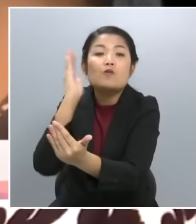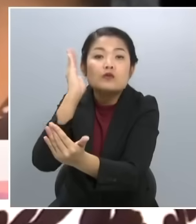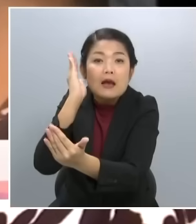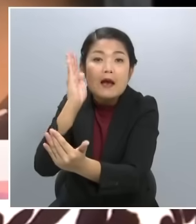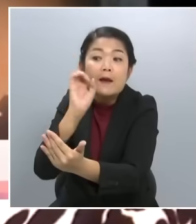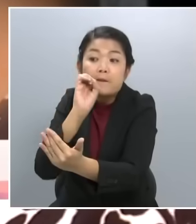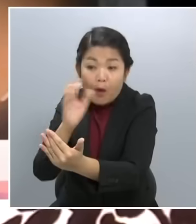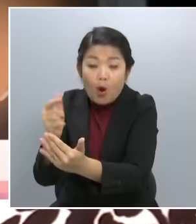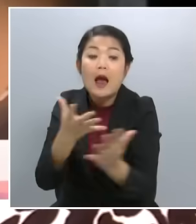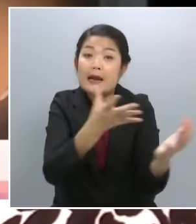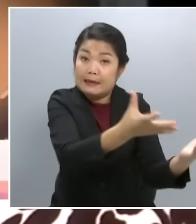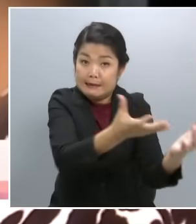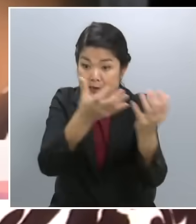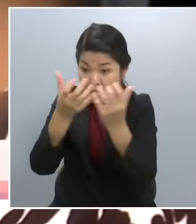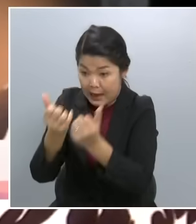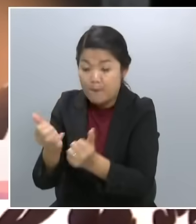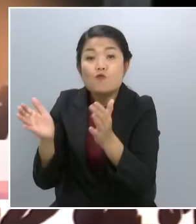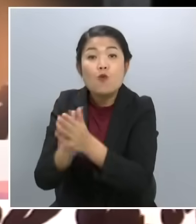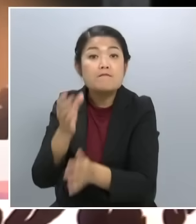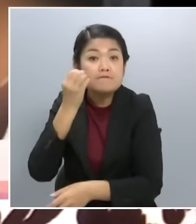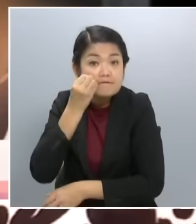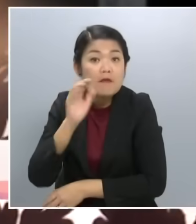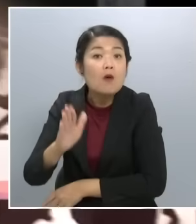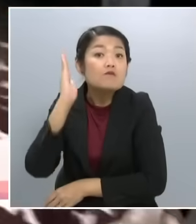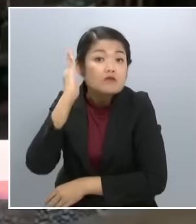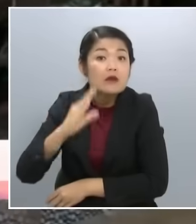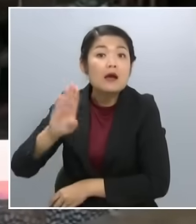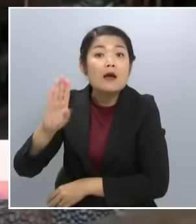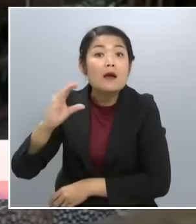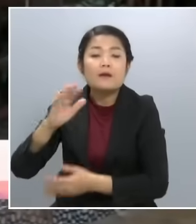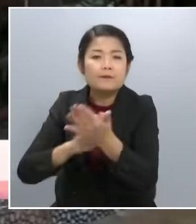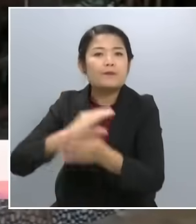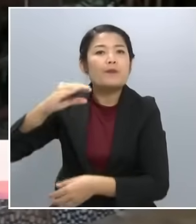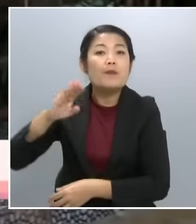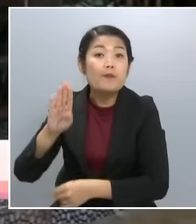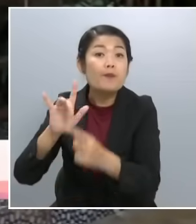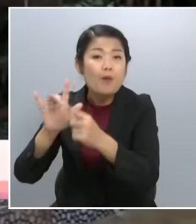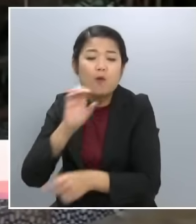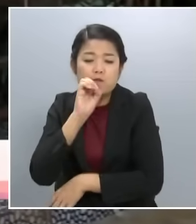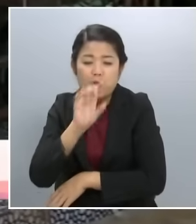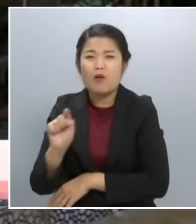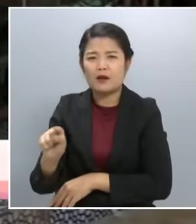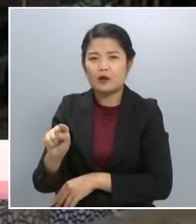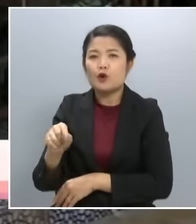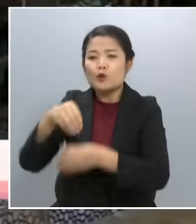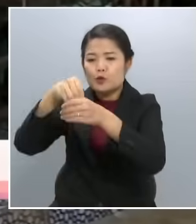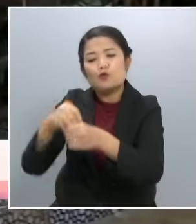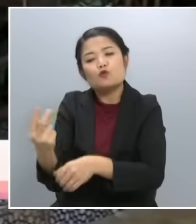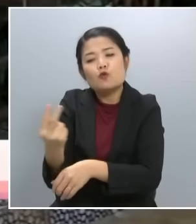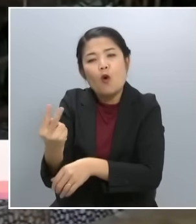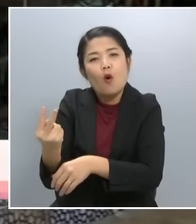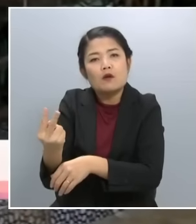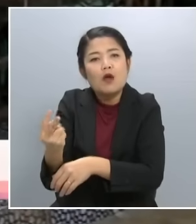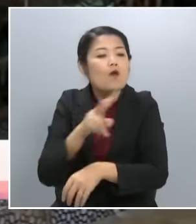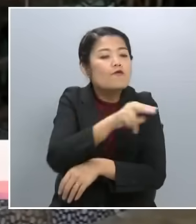เนี่ยไปรับกลับมาอยู่ที่บ้านด้วยพร้อมกับสัญญาว่าถ้าอยู่ด้วยกันแล้วจะตัดขาดจากแฟนเก่าหรือชายอื่นจะไม่มีการ